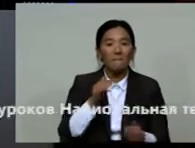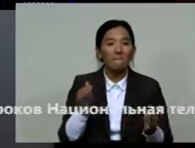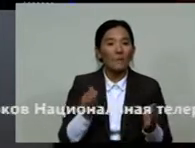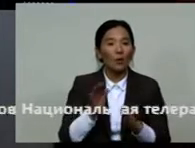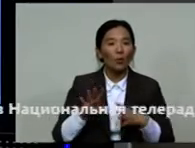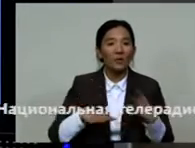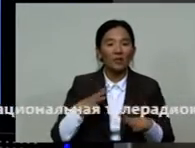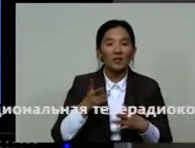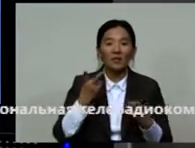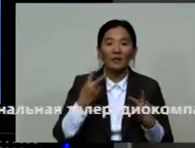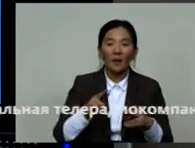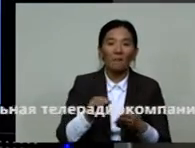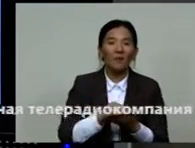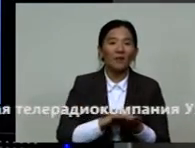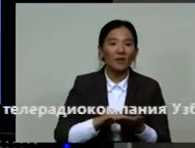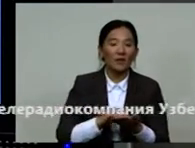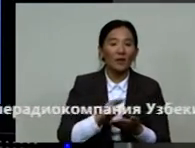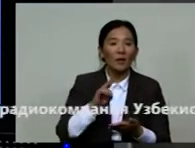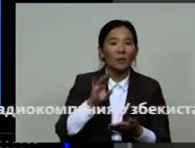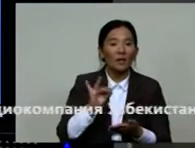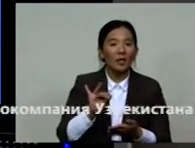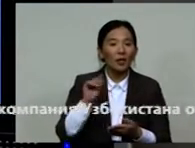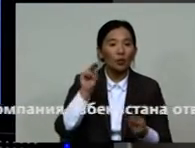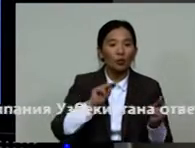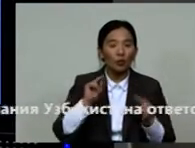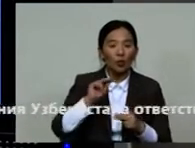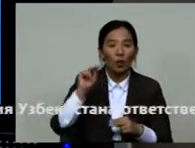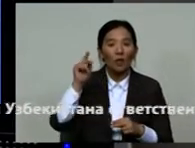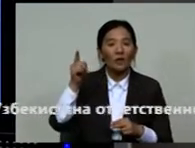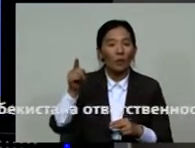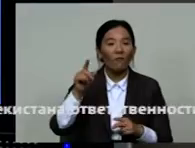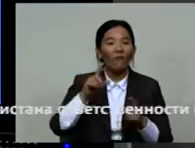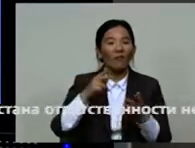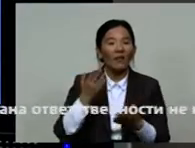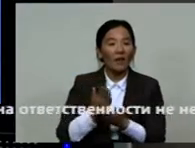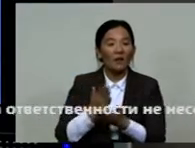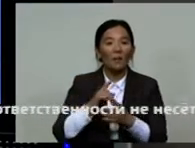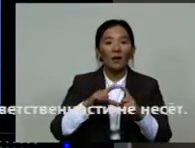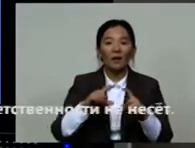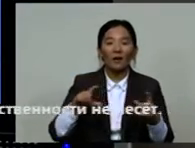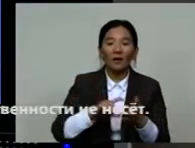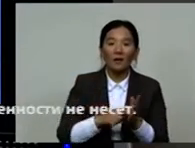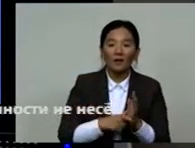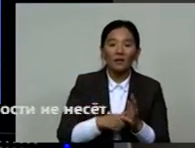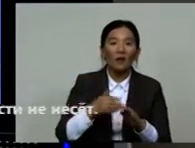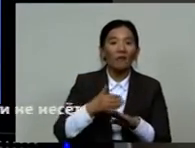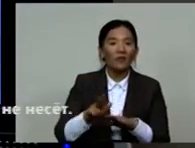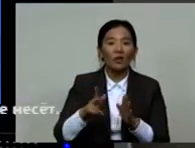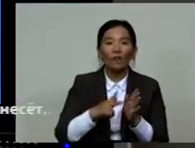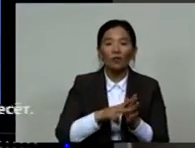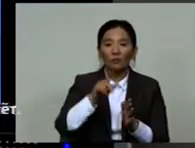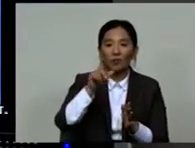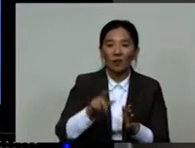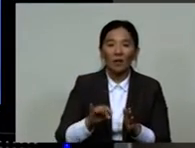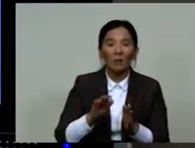упражнение для повторения. При изучении учебной нагрузки в данном классе мы выделили 8 человек и